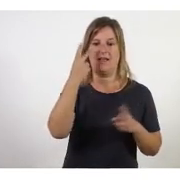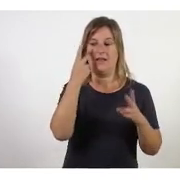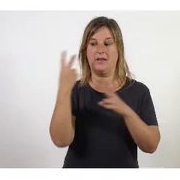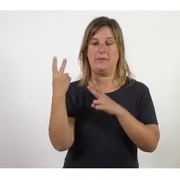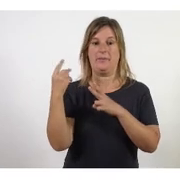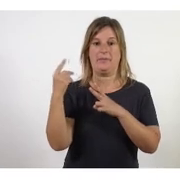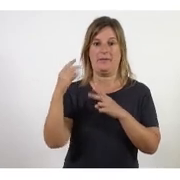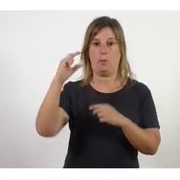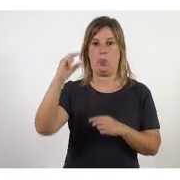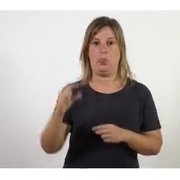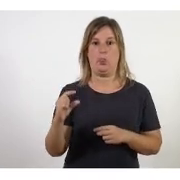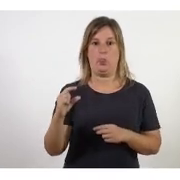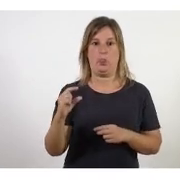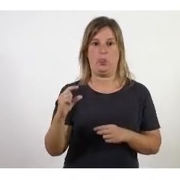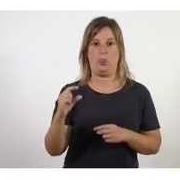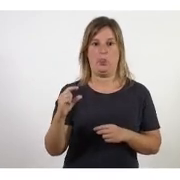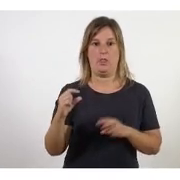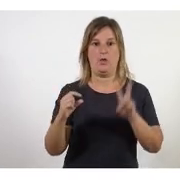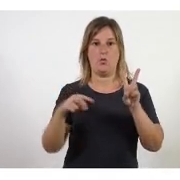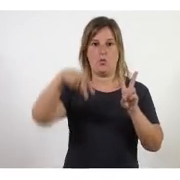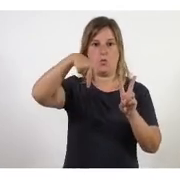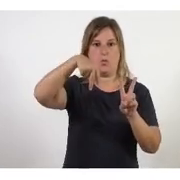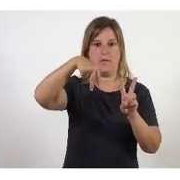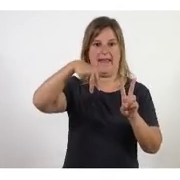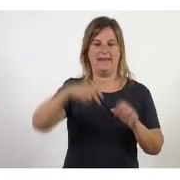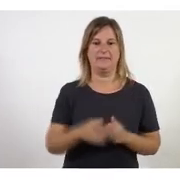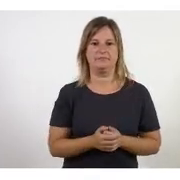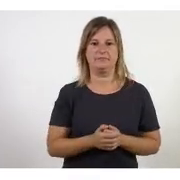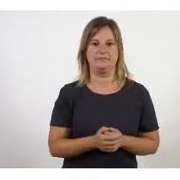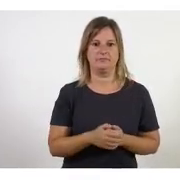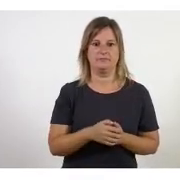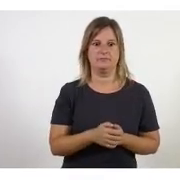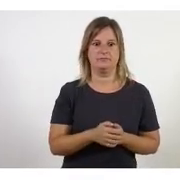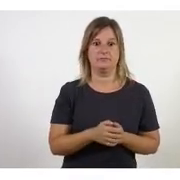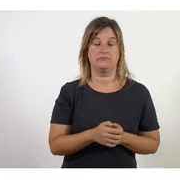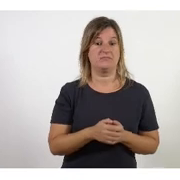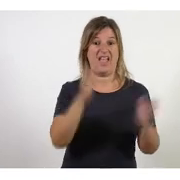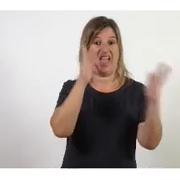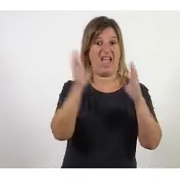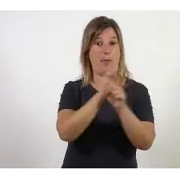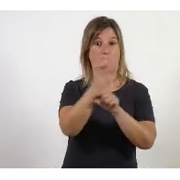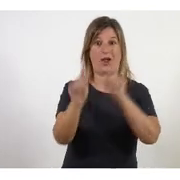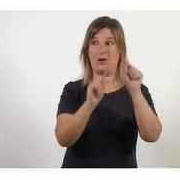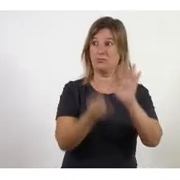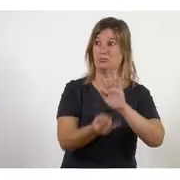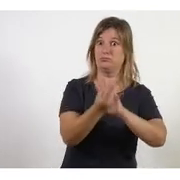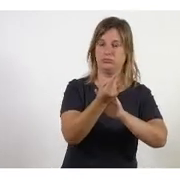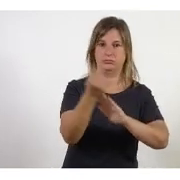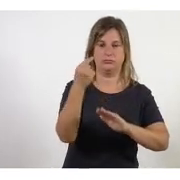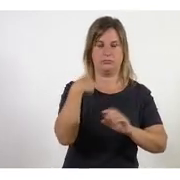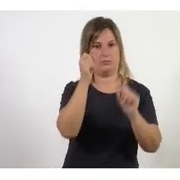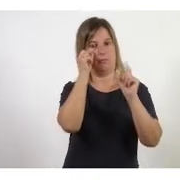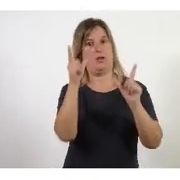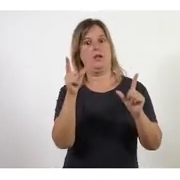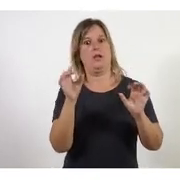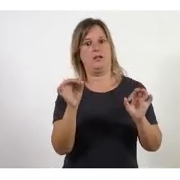baix a la dreta, a la cantonada. És una aplicació que us dic que vaig descobrir amb la pandèmia. I ho vam